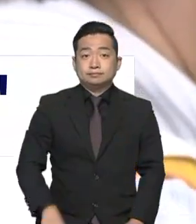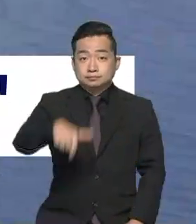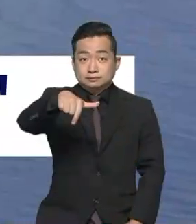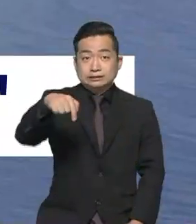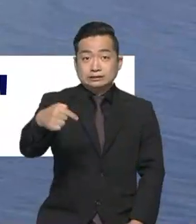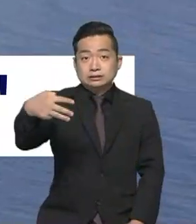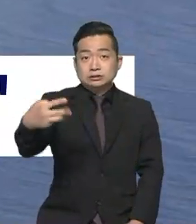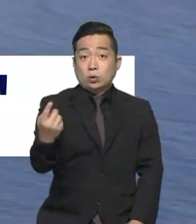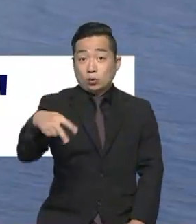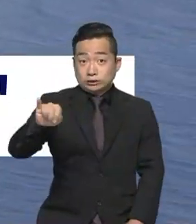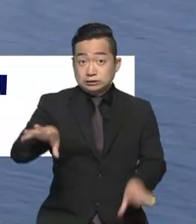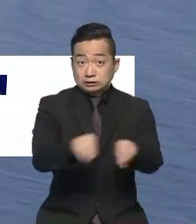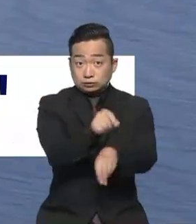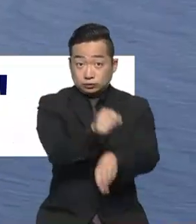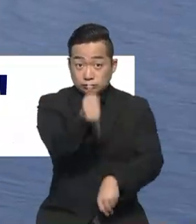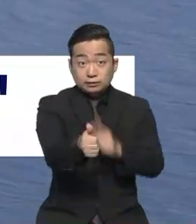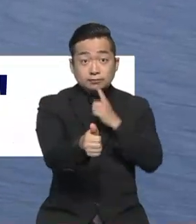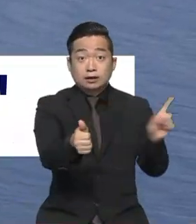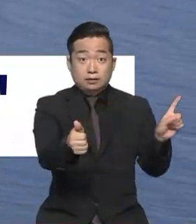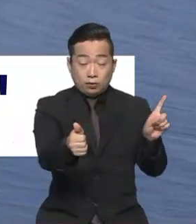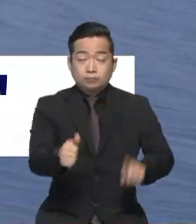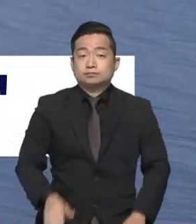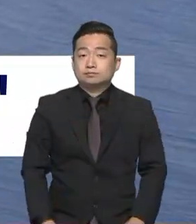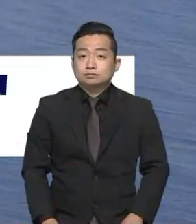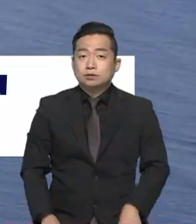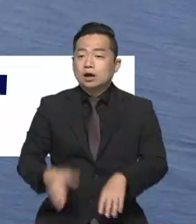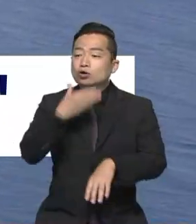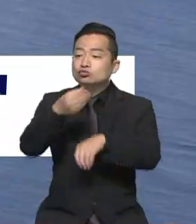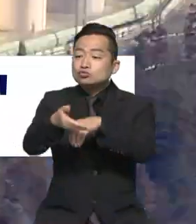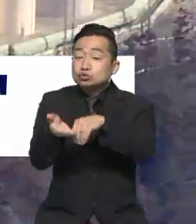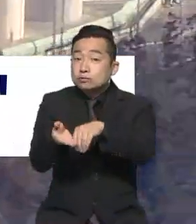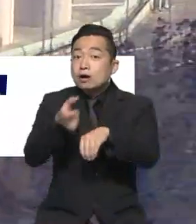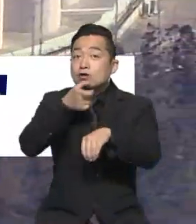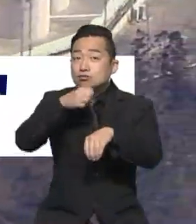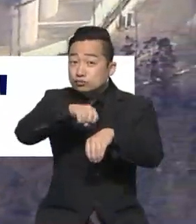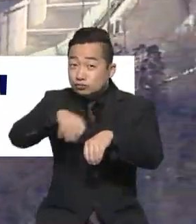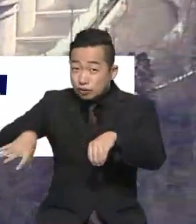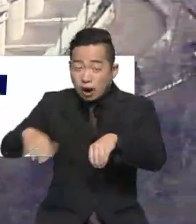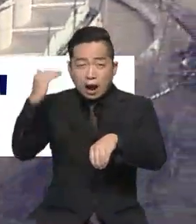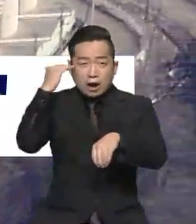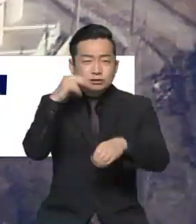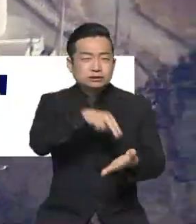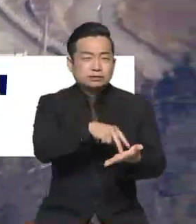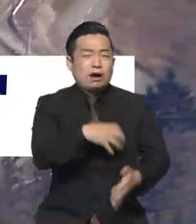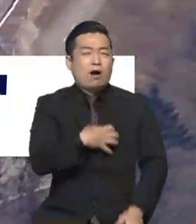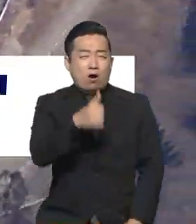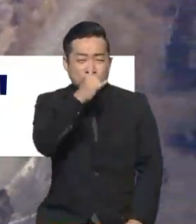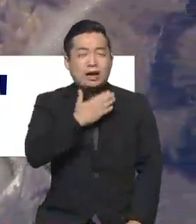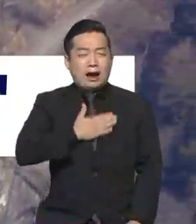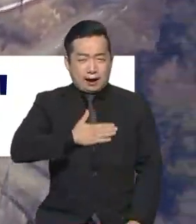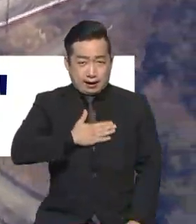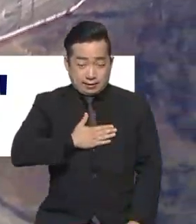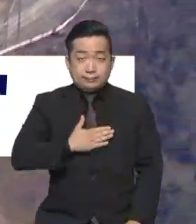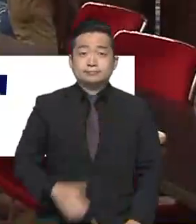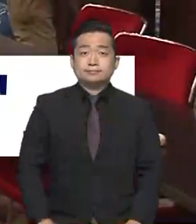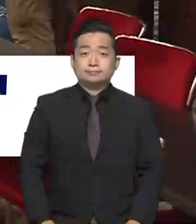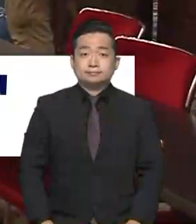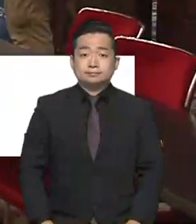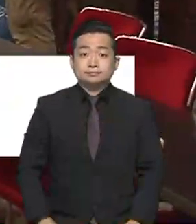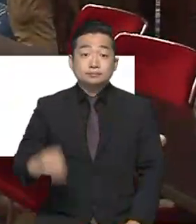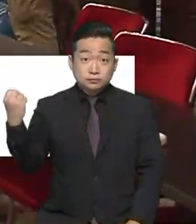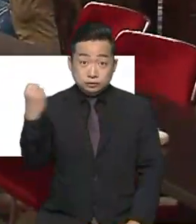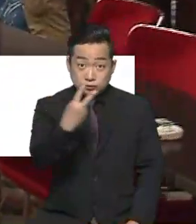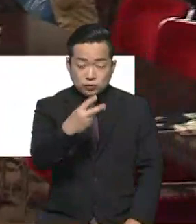총장은 후쿠시마 원전 오염수 방류에 대한 한국의 우려를 잘 알고 있고 주목하고 있다고 말했습니다.